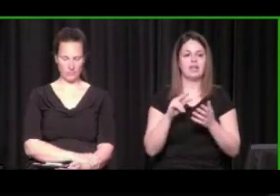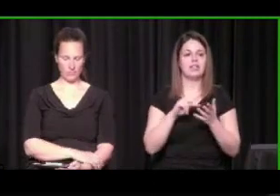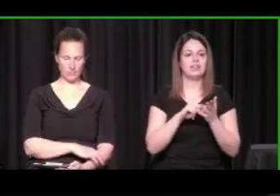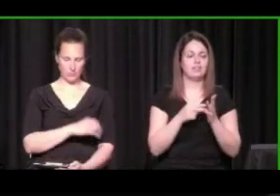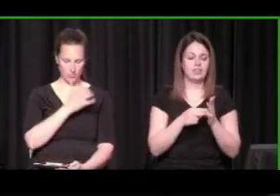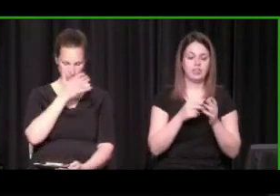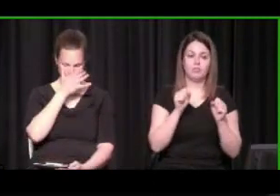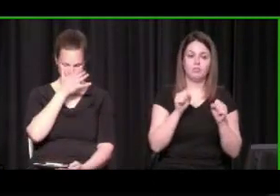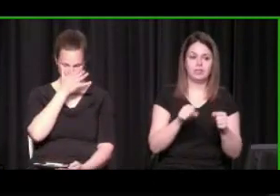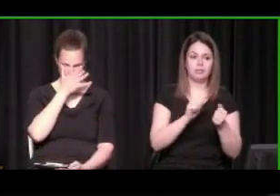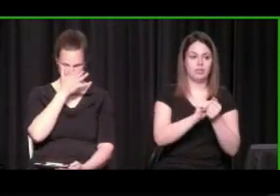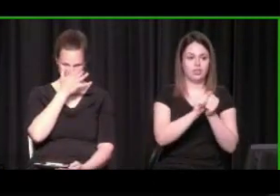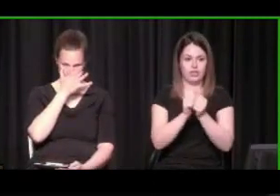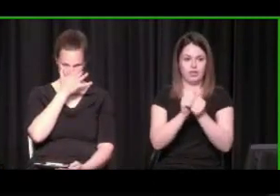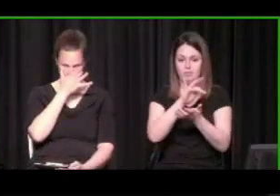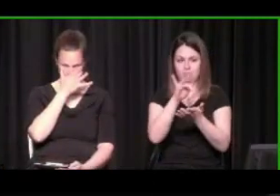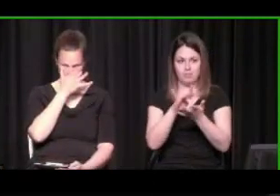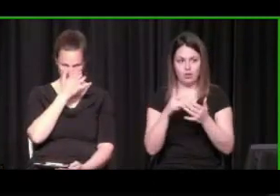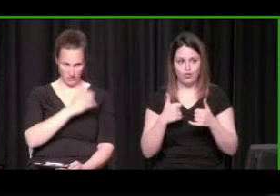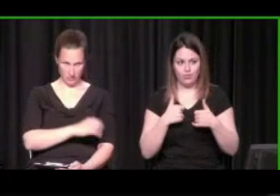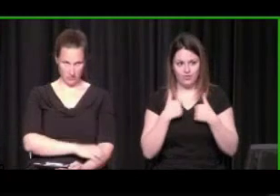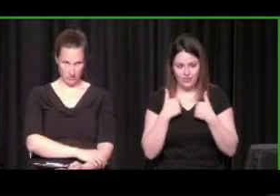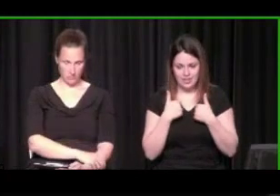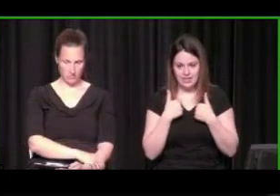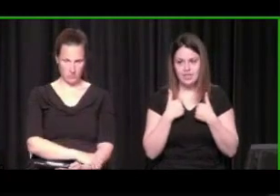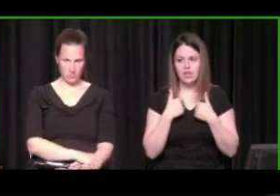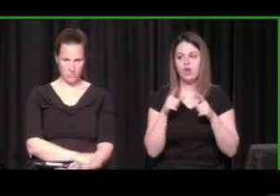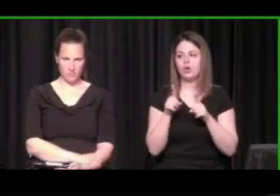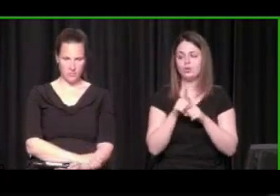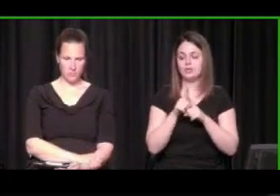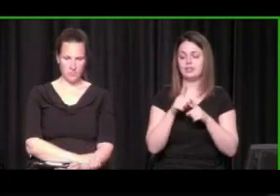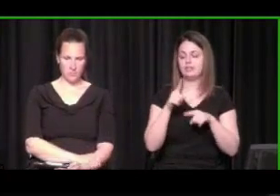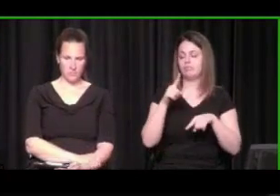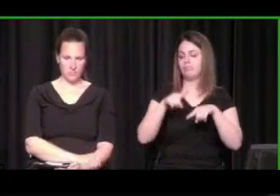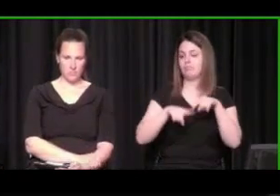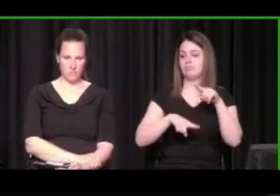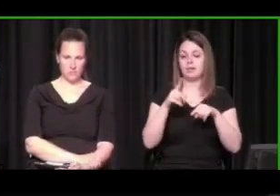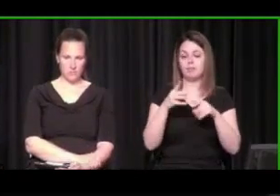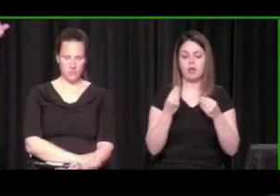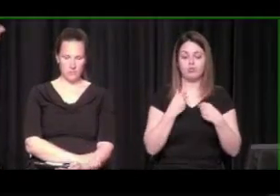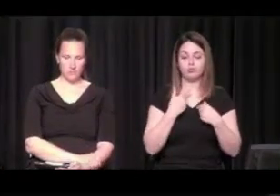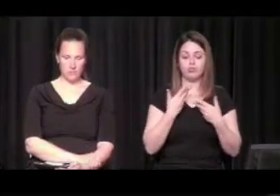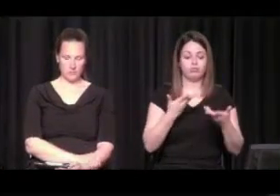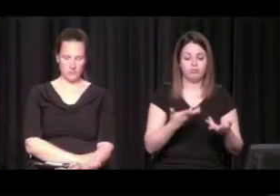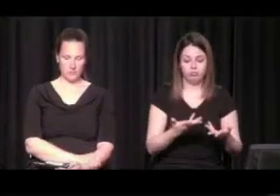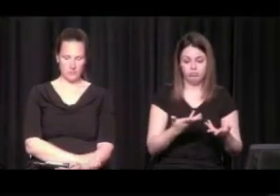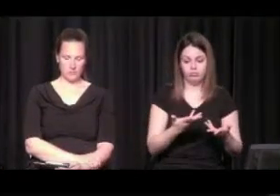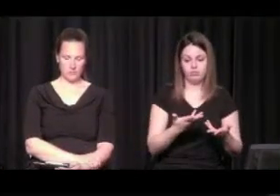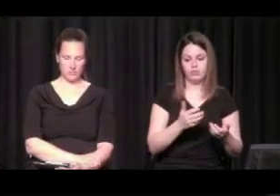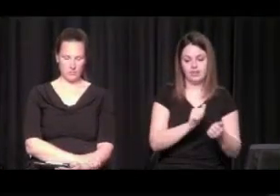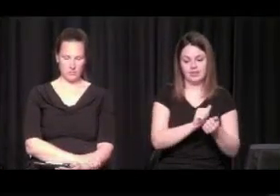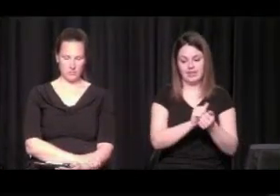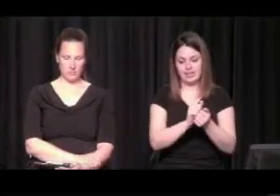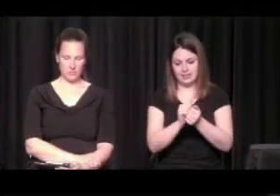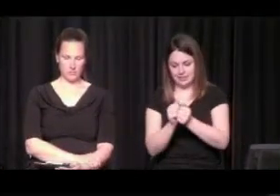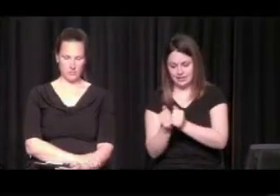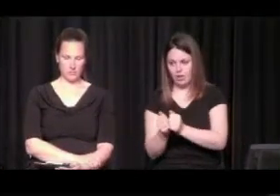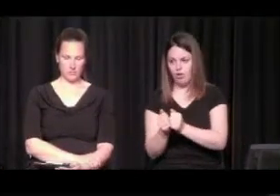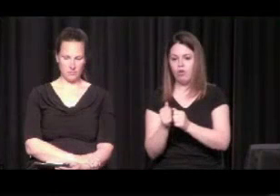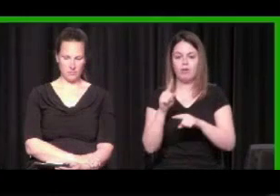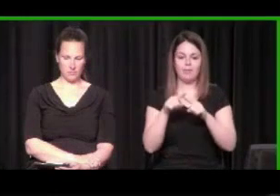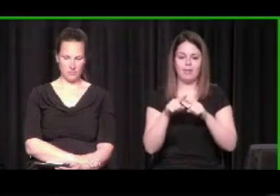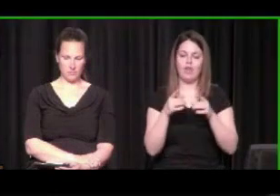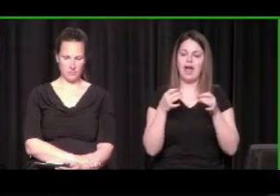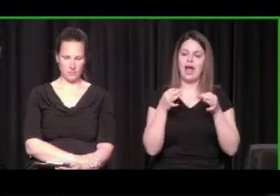parfois mener à un changement de milieu de vie et tout dépendant de là où on se trouve, cette transition-là s'effectue parfois